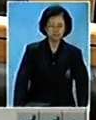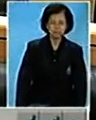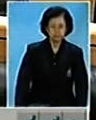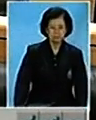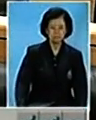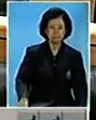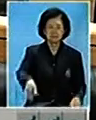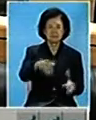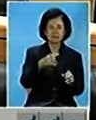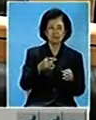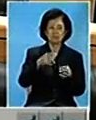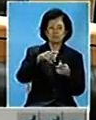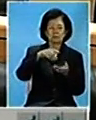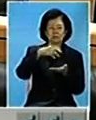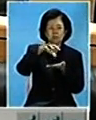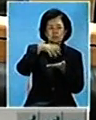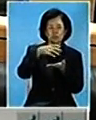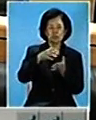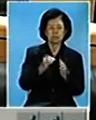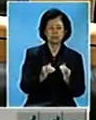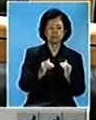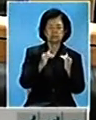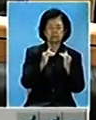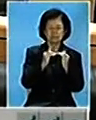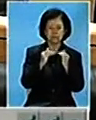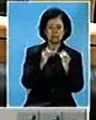จารณ์ด้วยความเป็นธรรมกับการใส่ร้าย